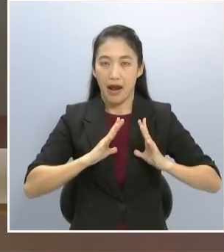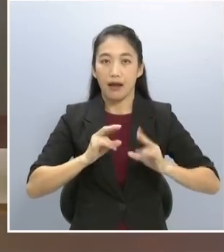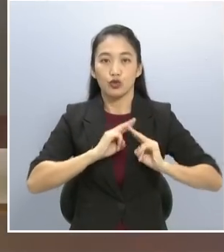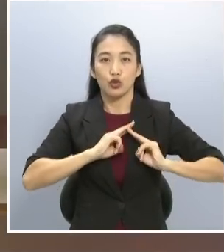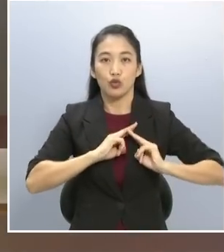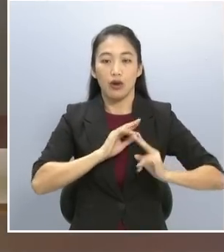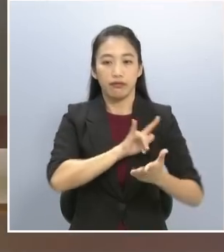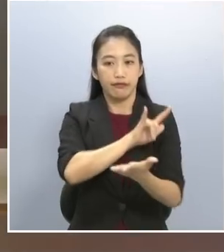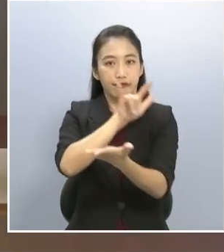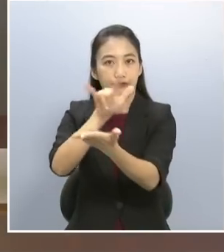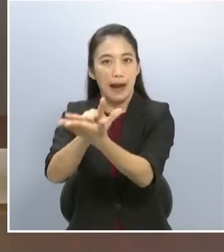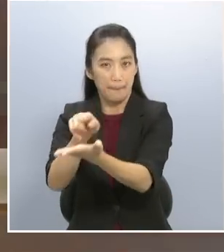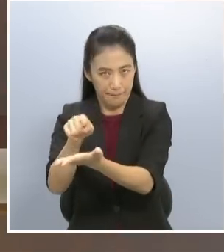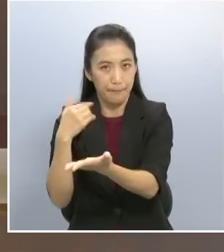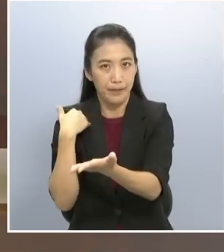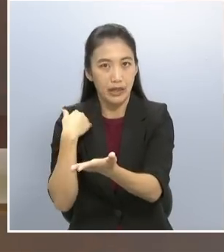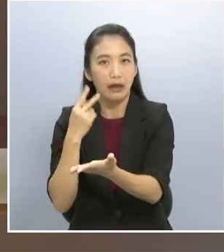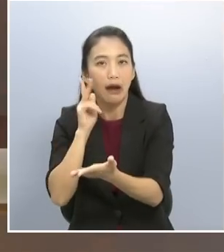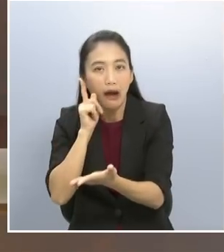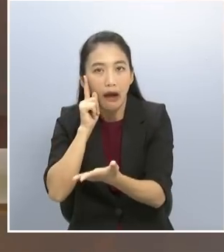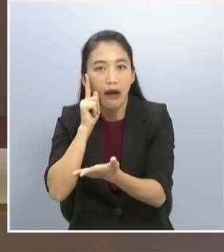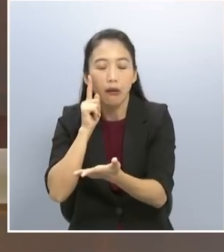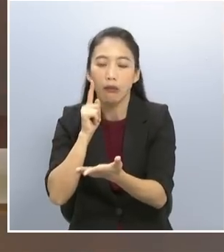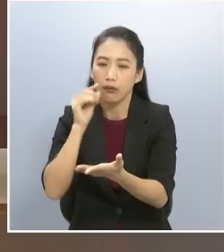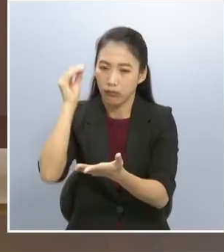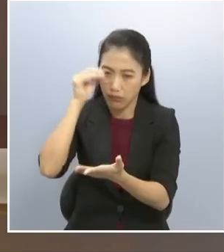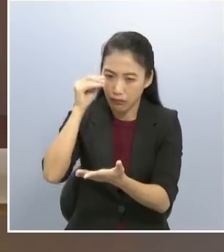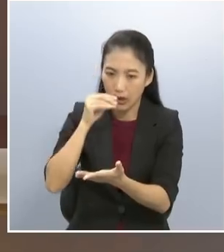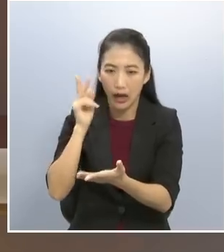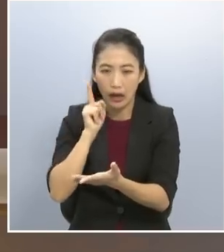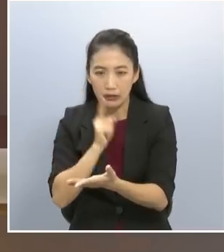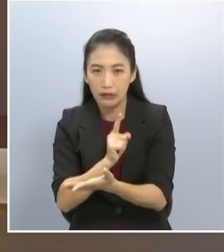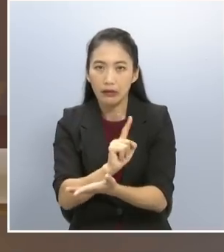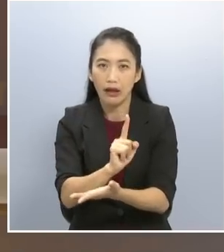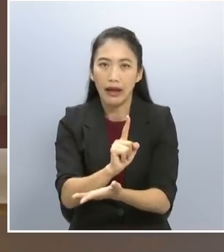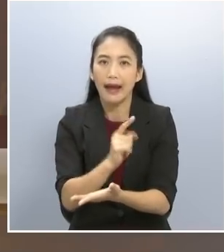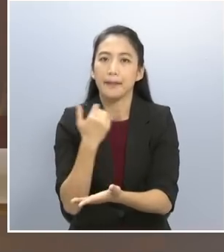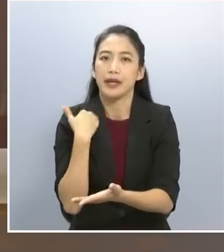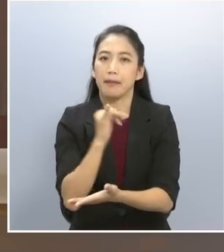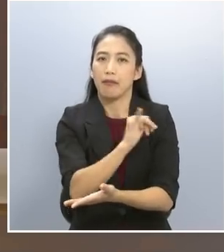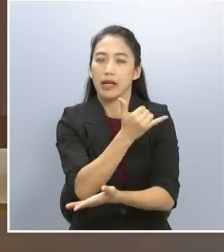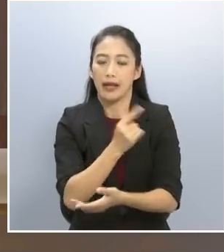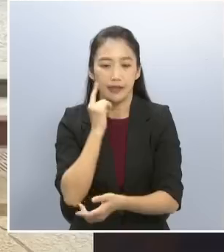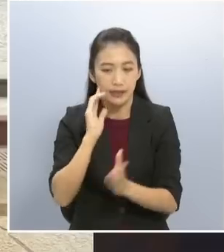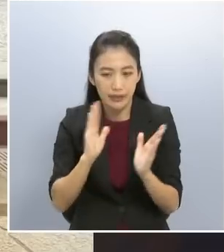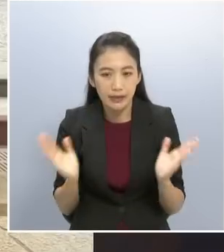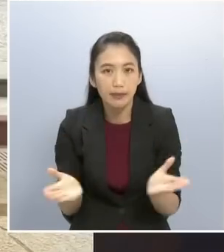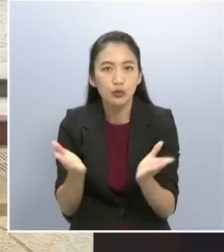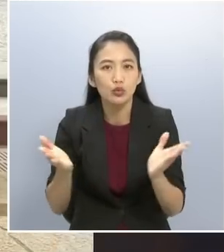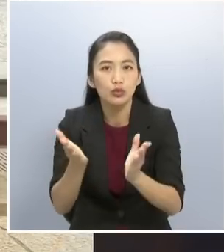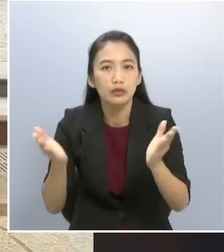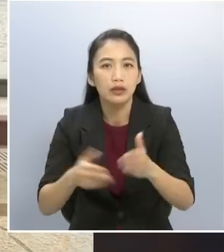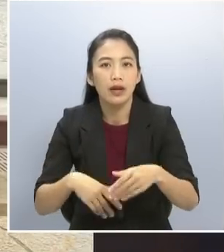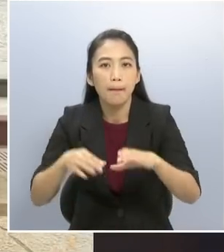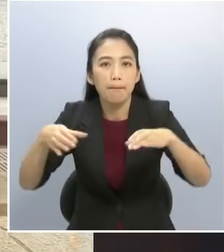อันนี้ข่าวลือหรือว่าแหล่งข่าวที่ว่านี่อ้างว่ายังมีแกนนำสนับสนุนพลังประชารัฐได้ไปพบปะแล้วรับประทานอาหารร่วมกันมี